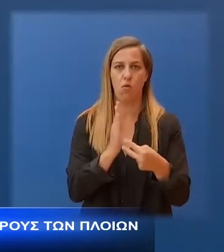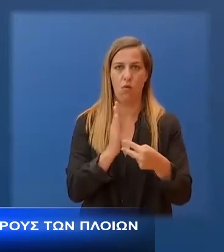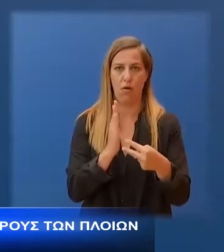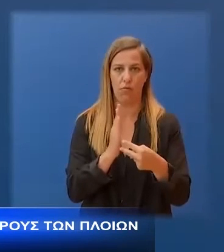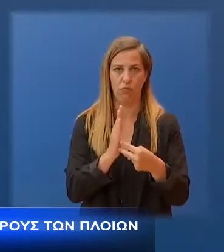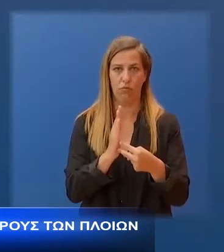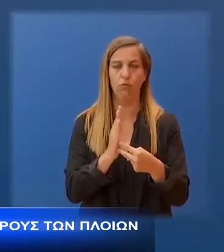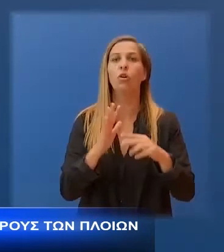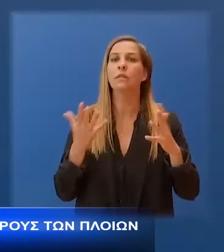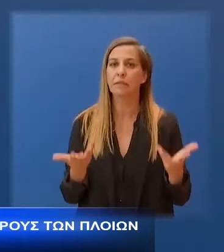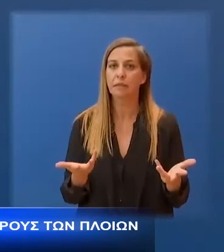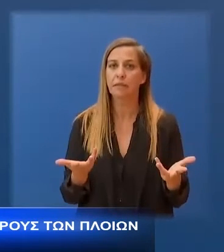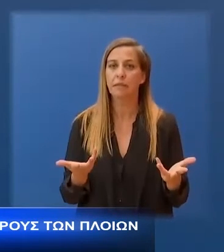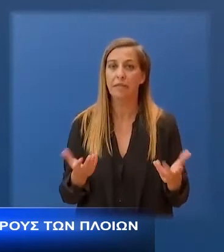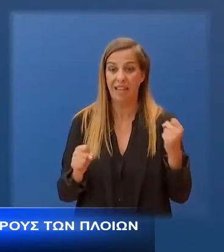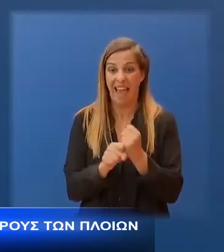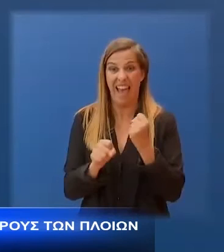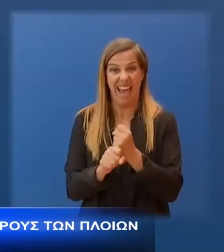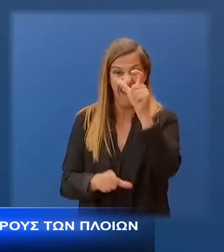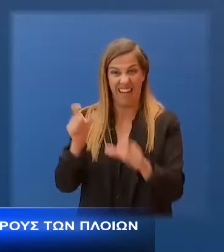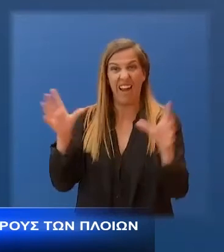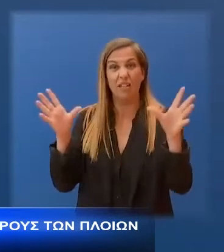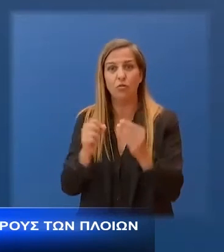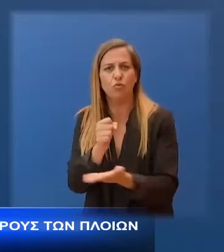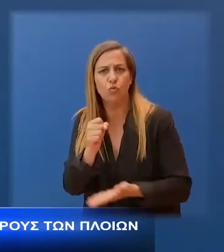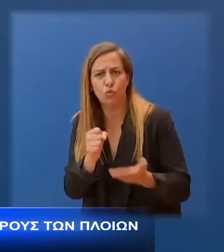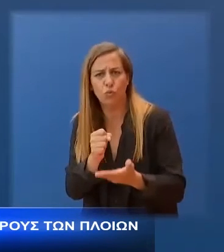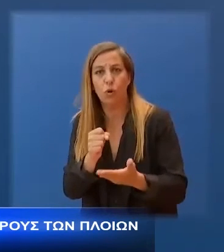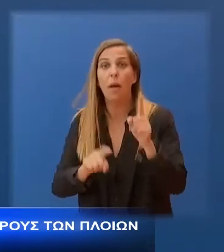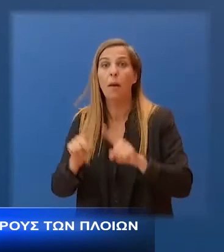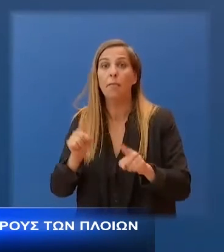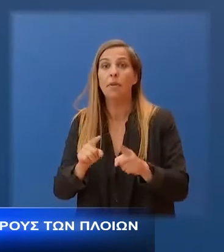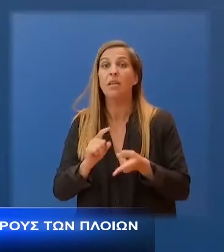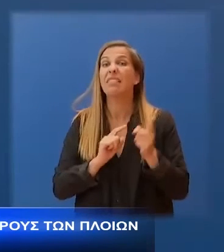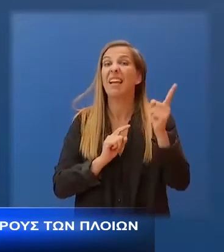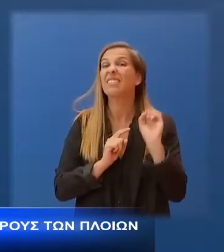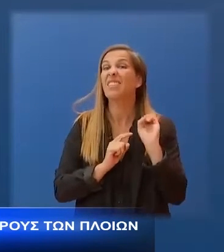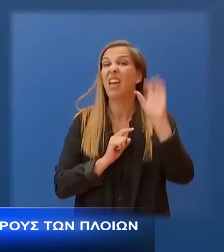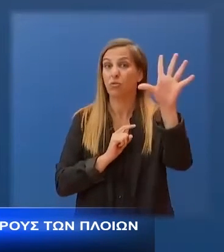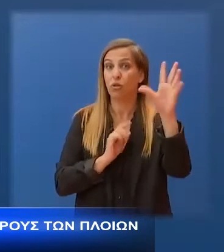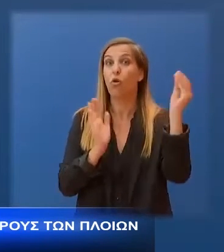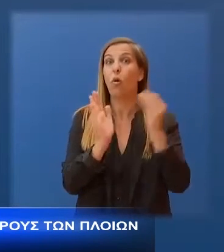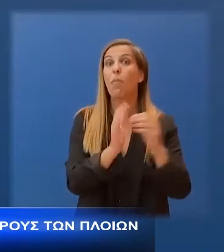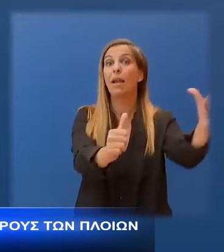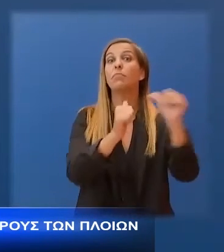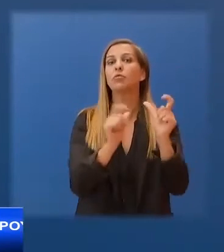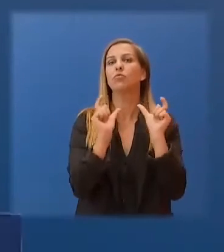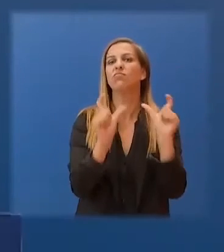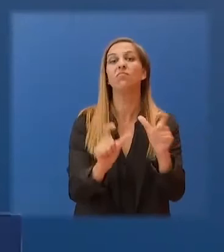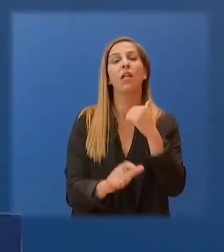Η απόφαση, σύμφωνα με την οποία οι εργάτες γης που εξέρχονται από τη χώρα δεν έχουν δικαίωμα εισόδου μέχρι